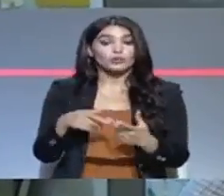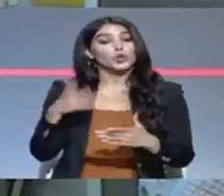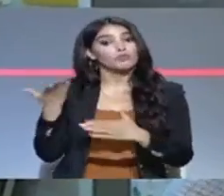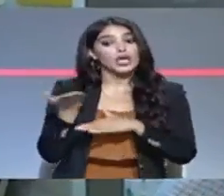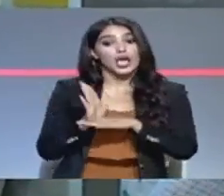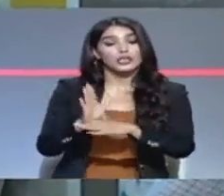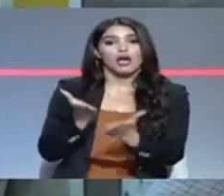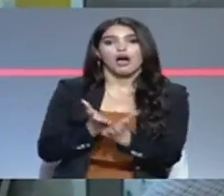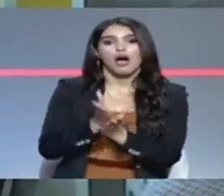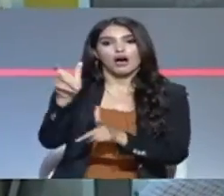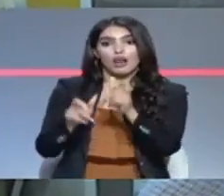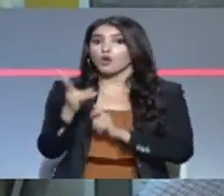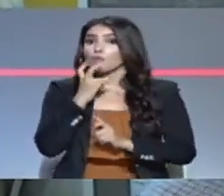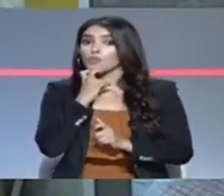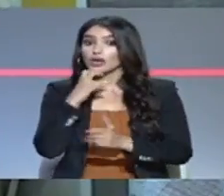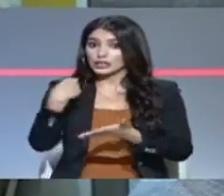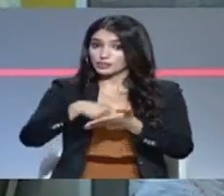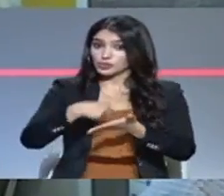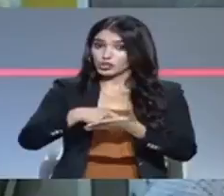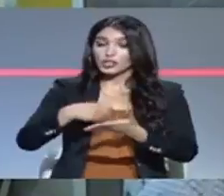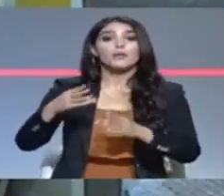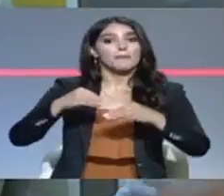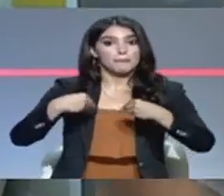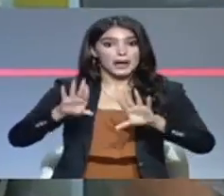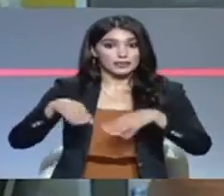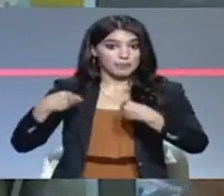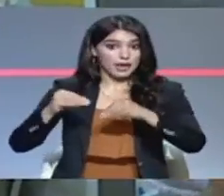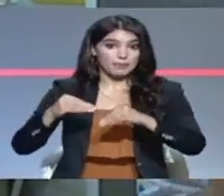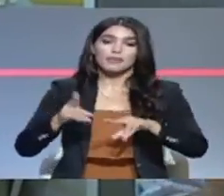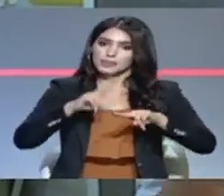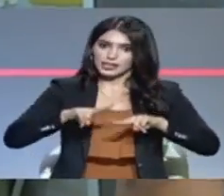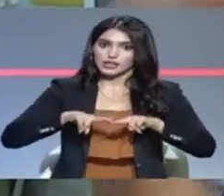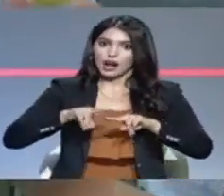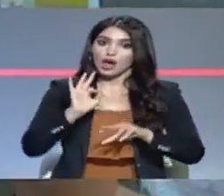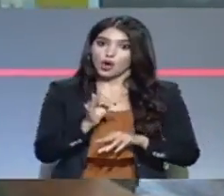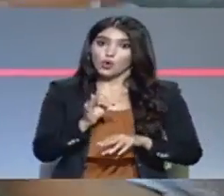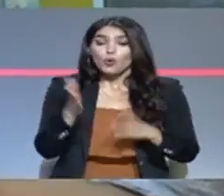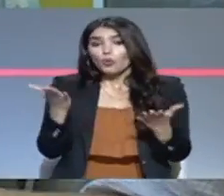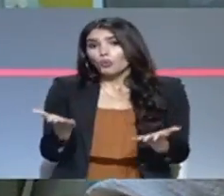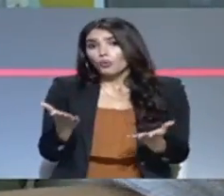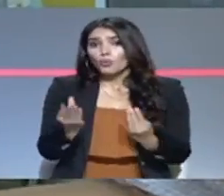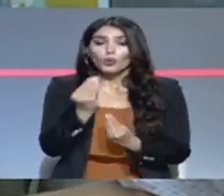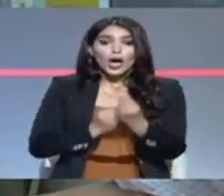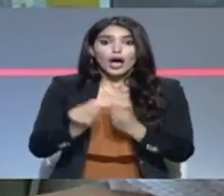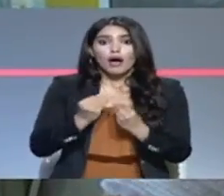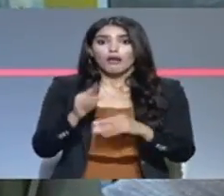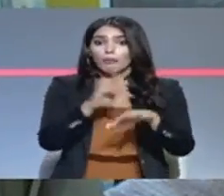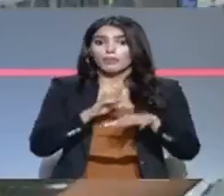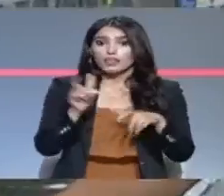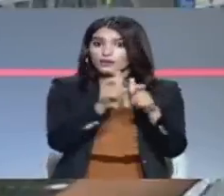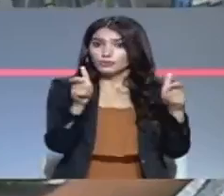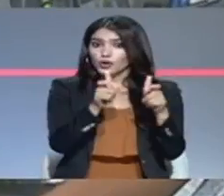حق المستهلك في الضمان اللي موجود. وأمامتها معناها ما يغرش معناها زادة كيف بالمؤسسة